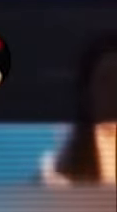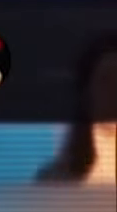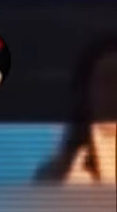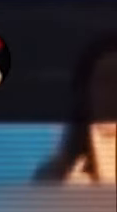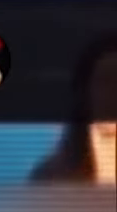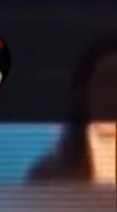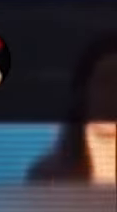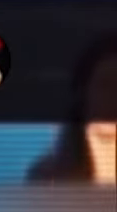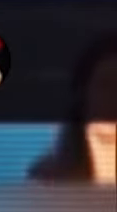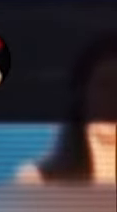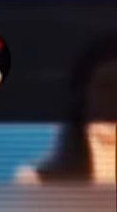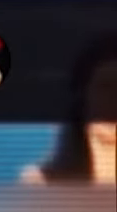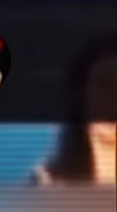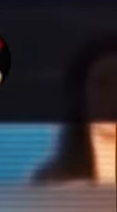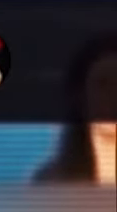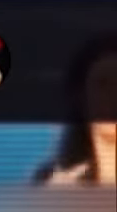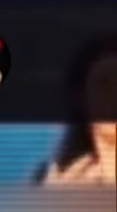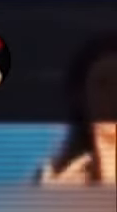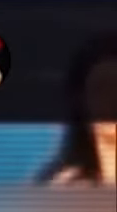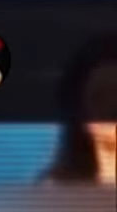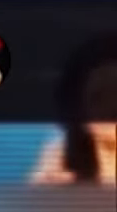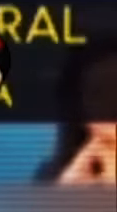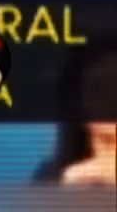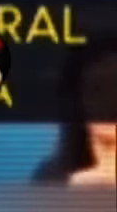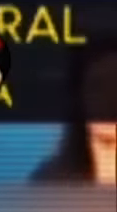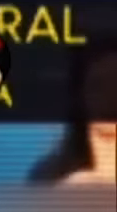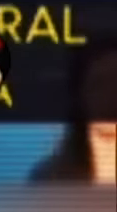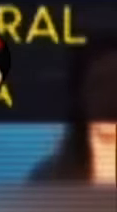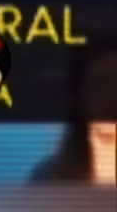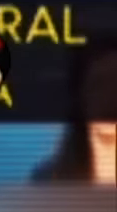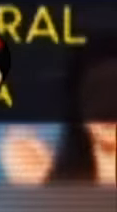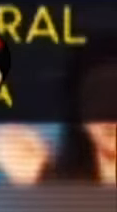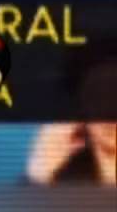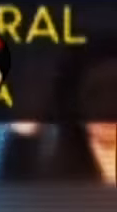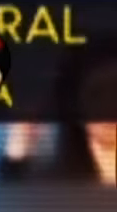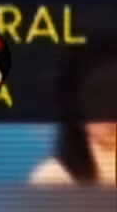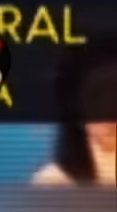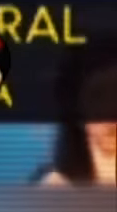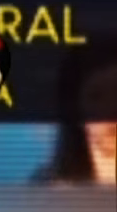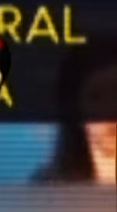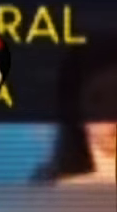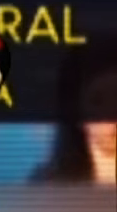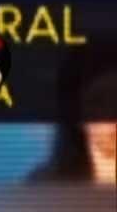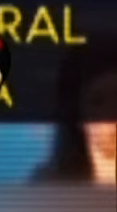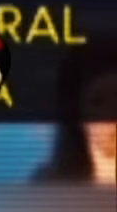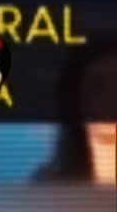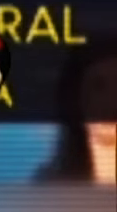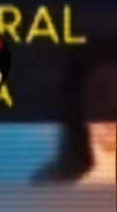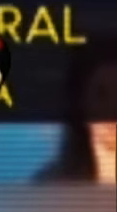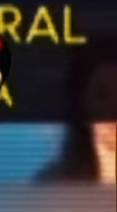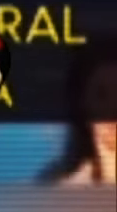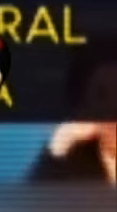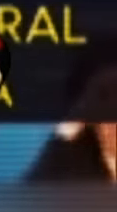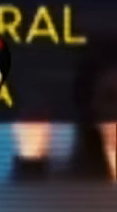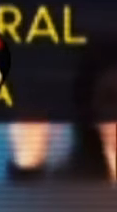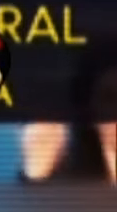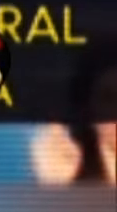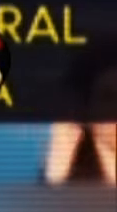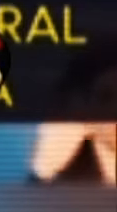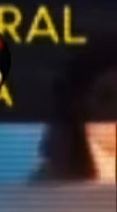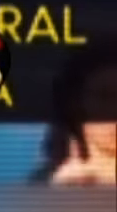vanno affrontate con strumenti eccezionali. Senza questa azione da parte del governo, queste